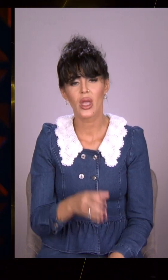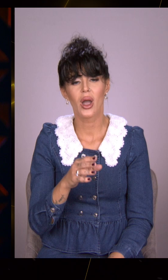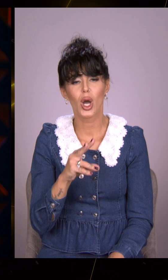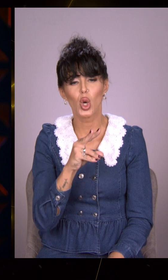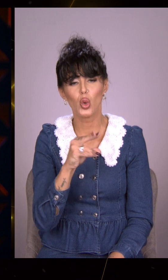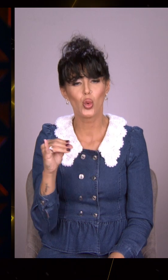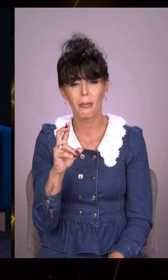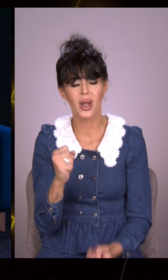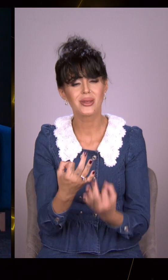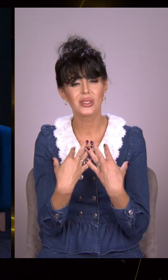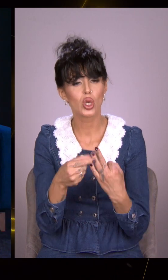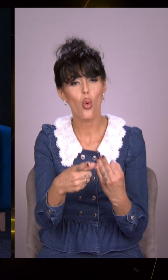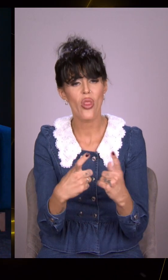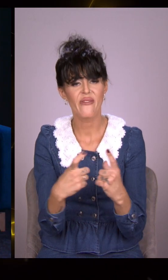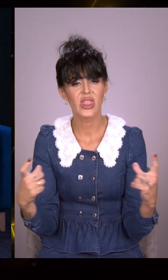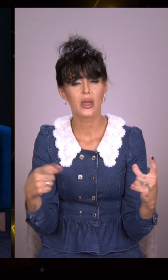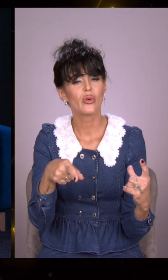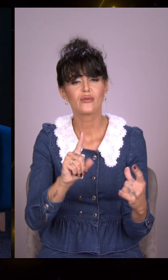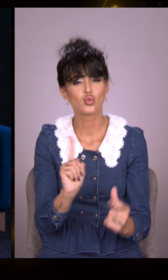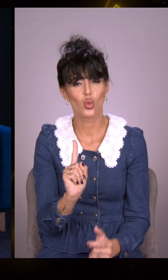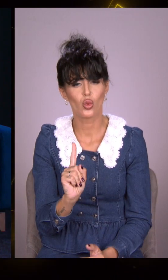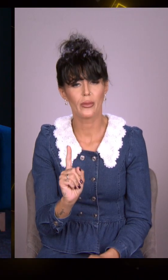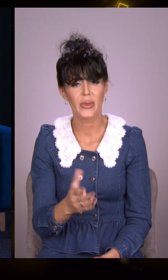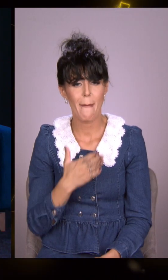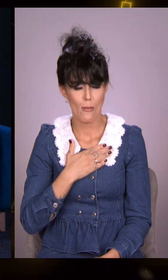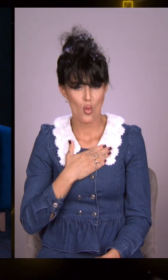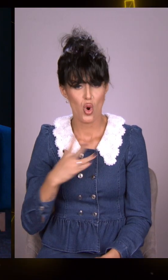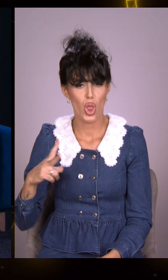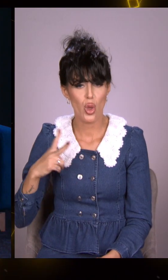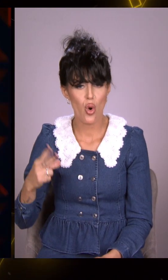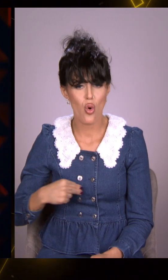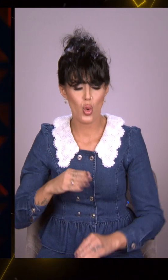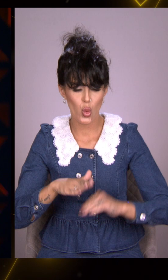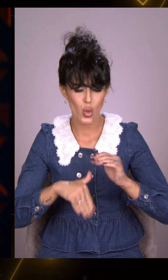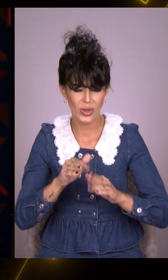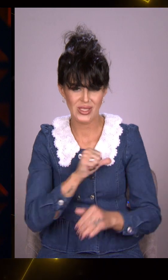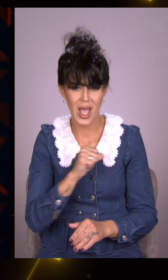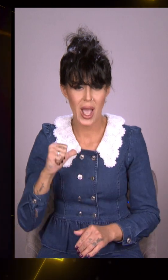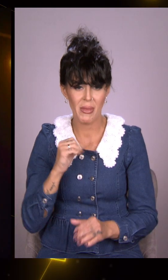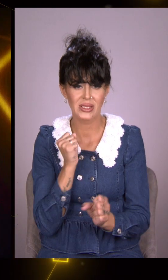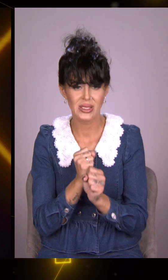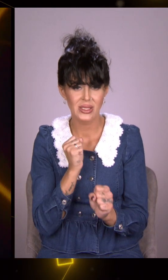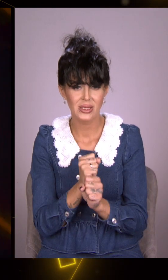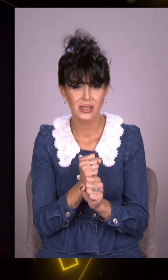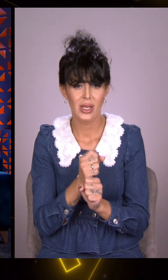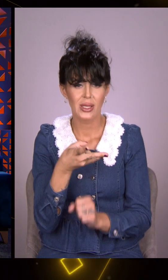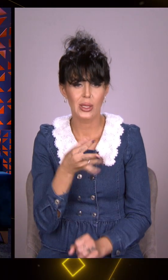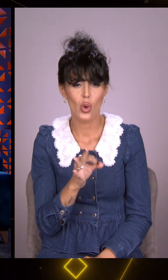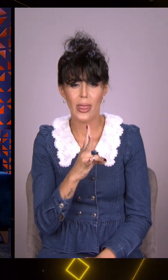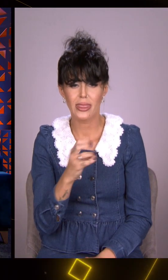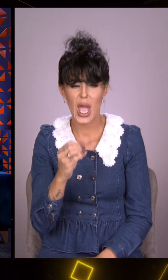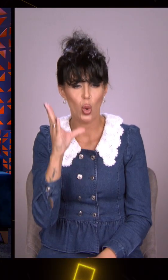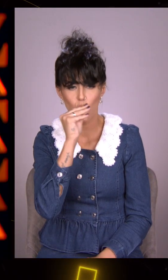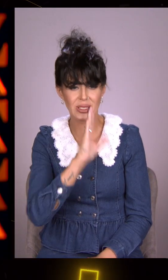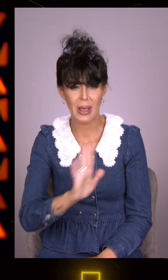руках? Це донечка мені готувала власними руками, але вона не встигла віддати. Давайте